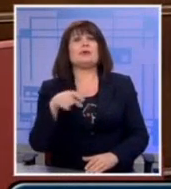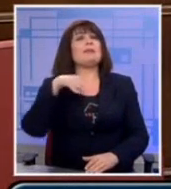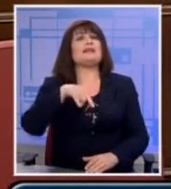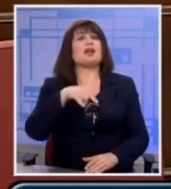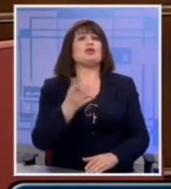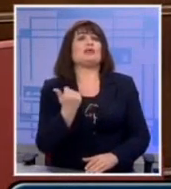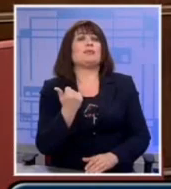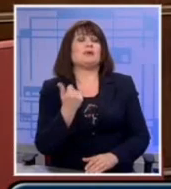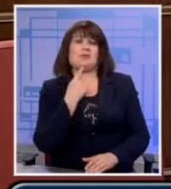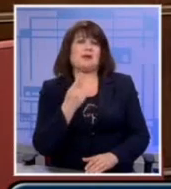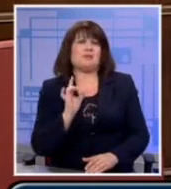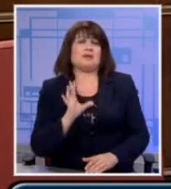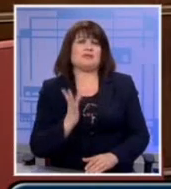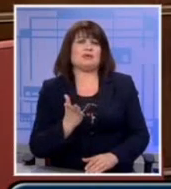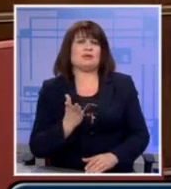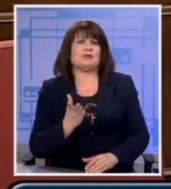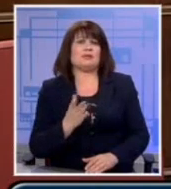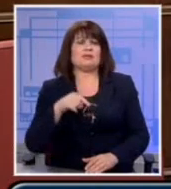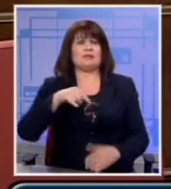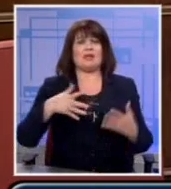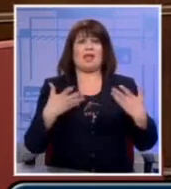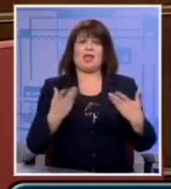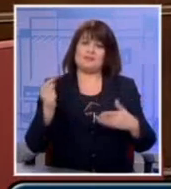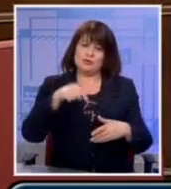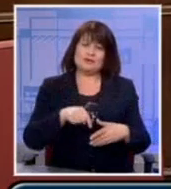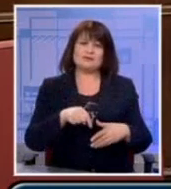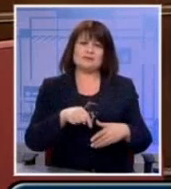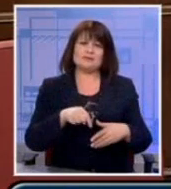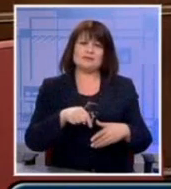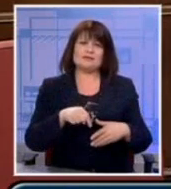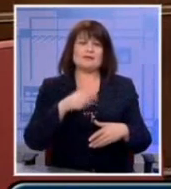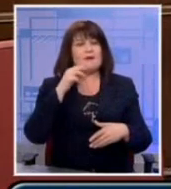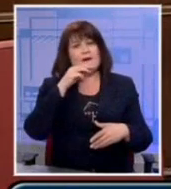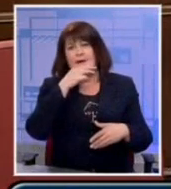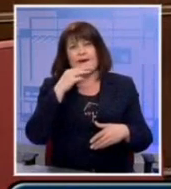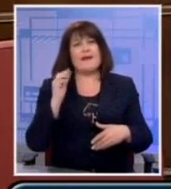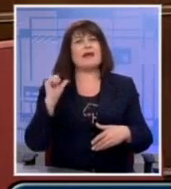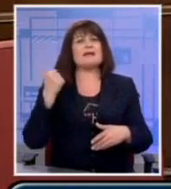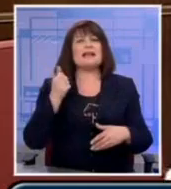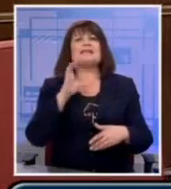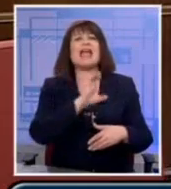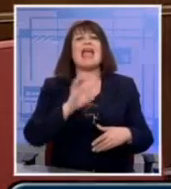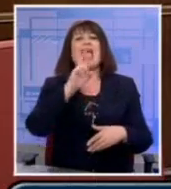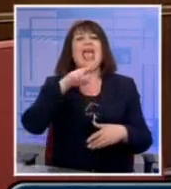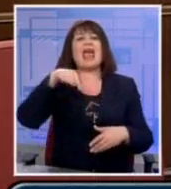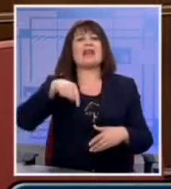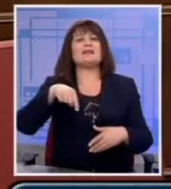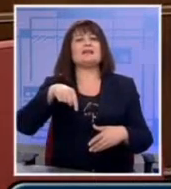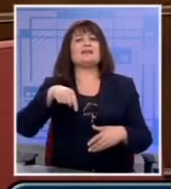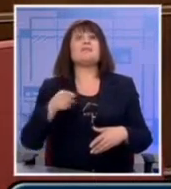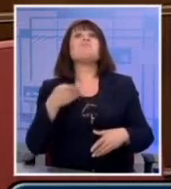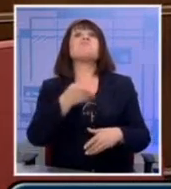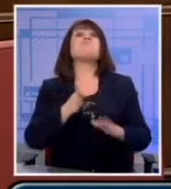Πετράκου. Και ο κύριος Πετράκος είναι πολύ χαρούμενος που βρίσκεται σήμερα στην Επιτροπή, αλλά χθες όταν μιλούσαμε για την ΕΡΤ, αποφάσισε να μην